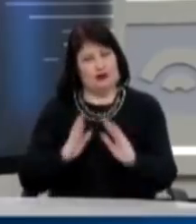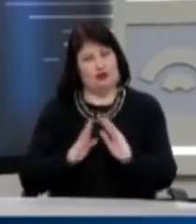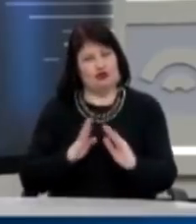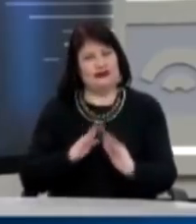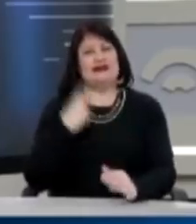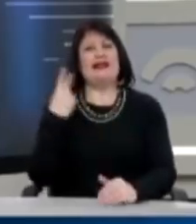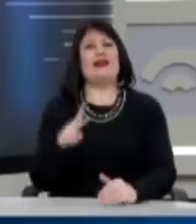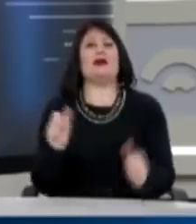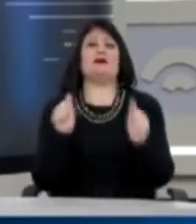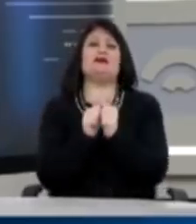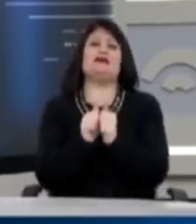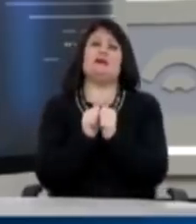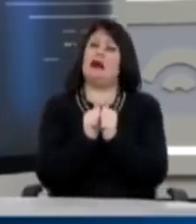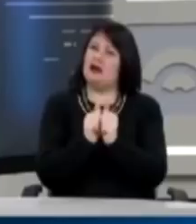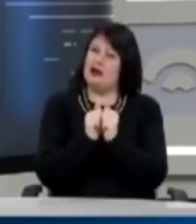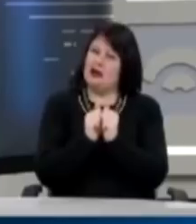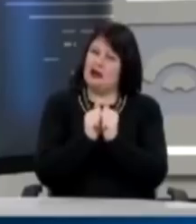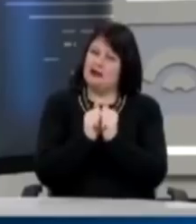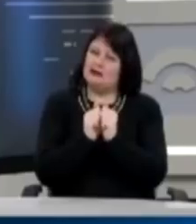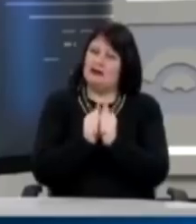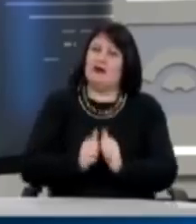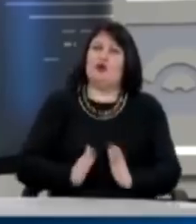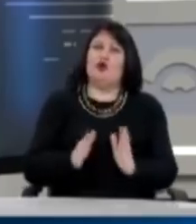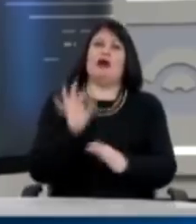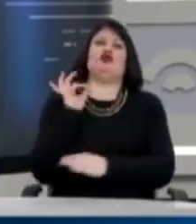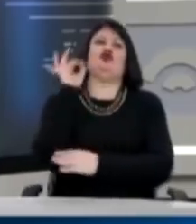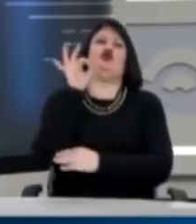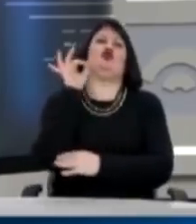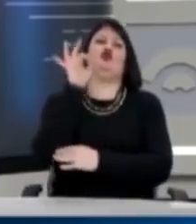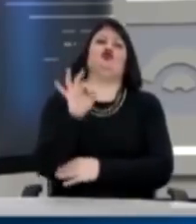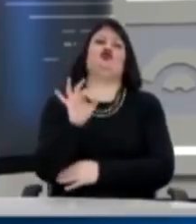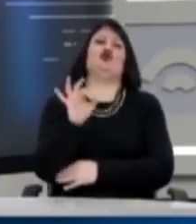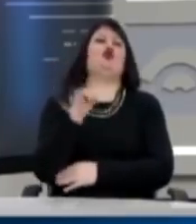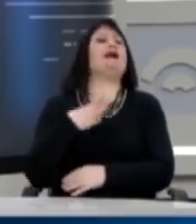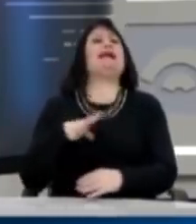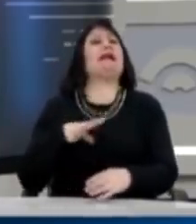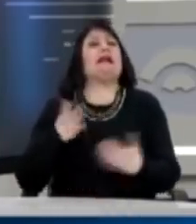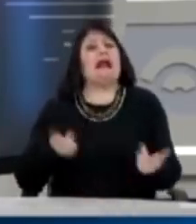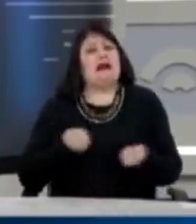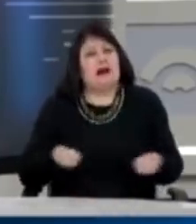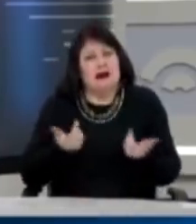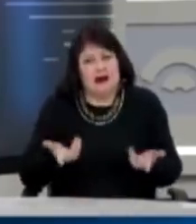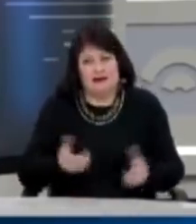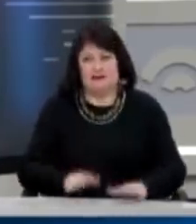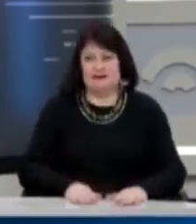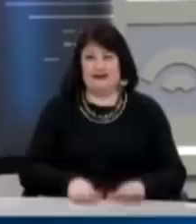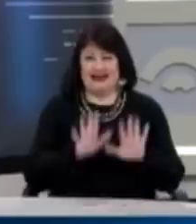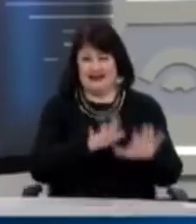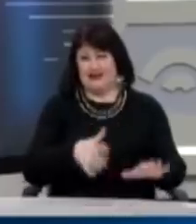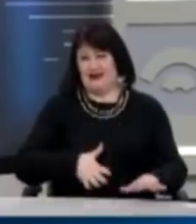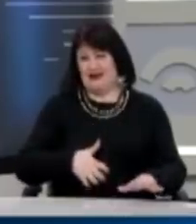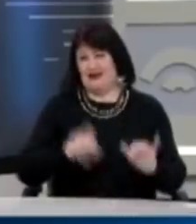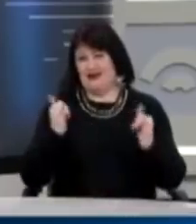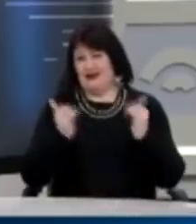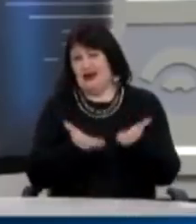τις δικές της συμμαχίες, προωθεί τους στόχους και τις επιδιώξεις της. Και ας αφήσουν αυτά τα γελία